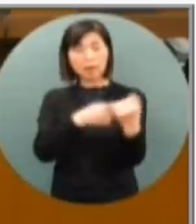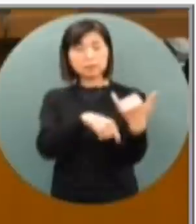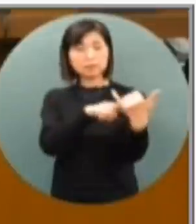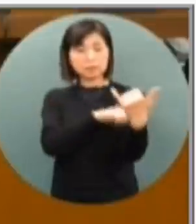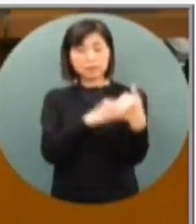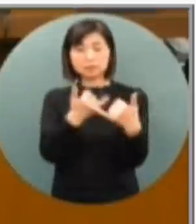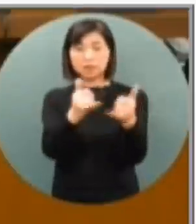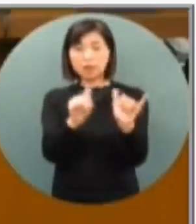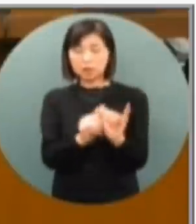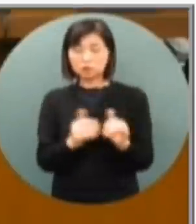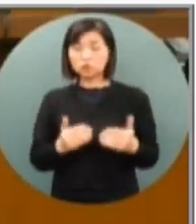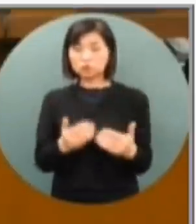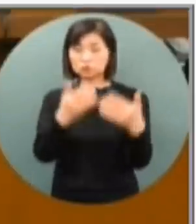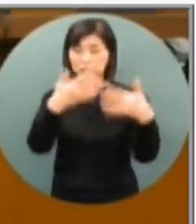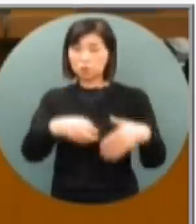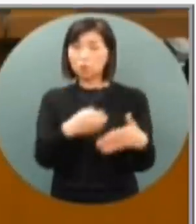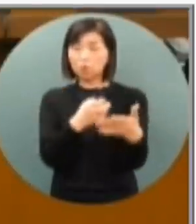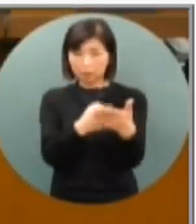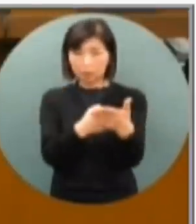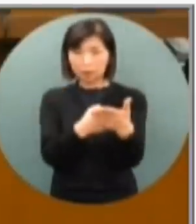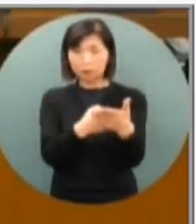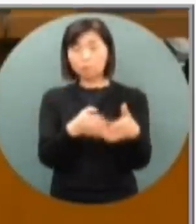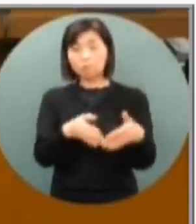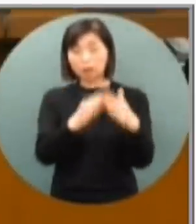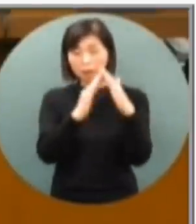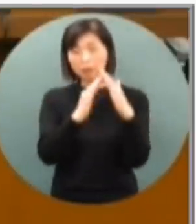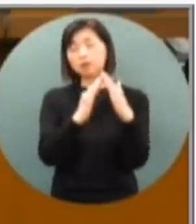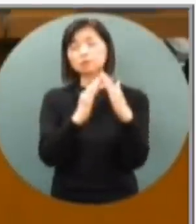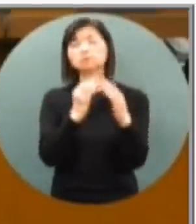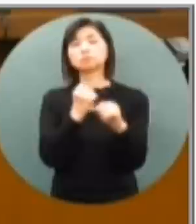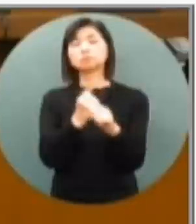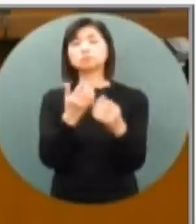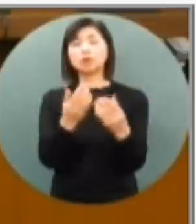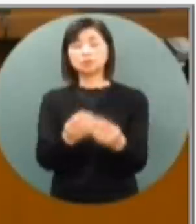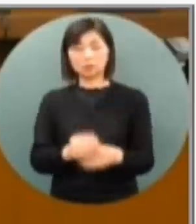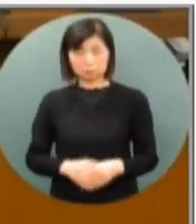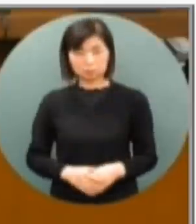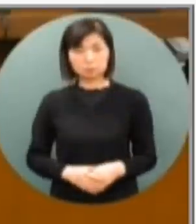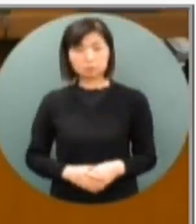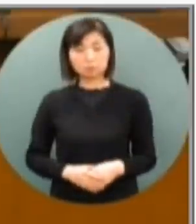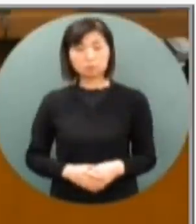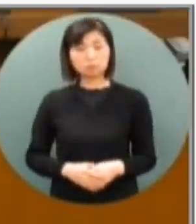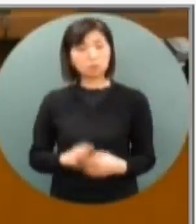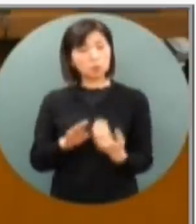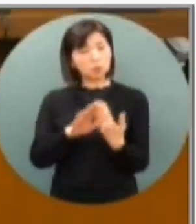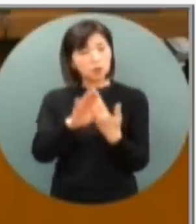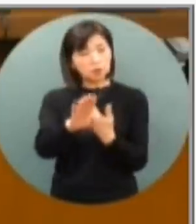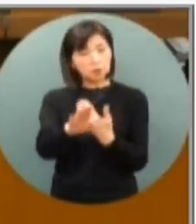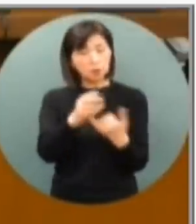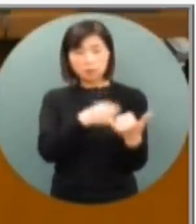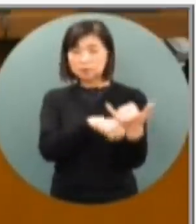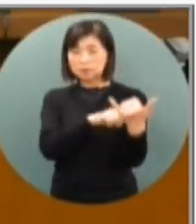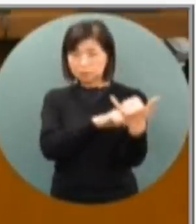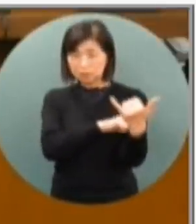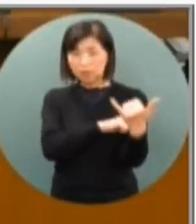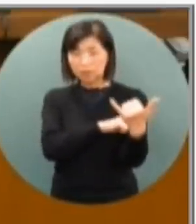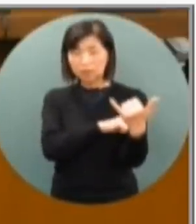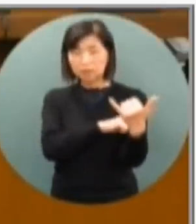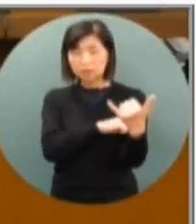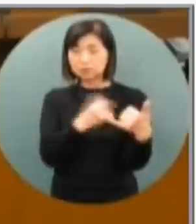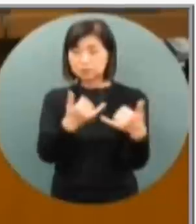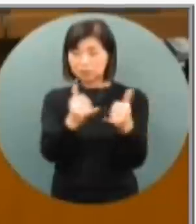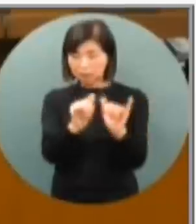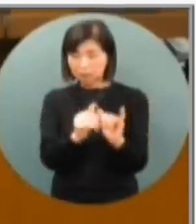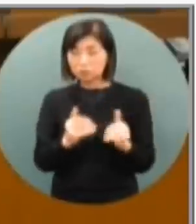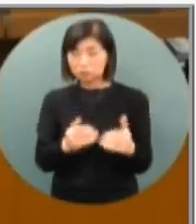条例というのを作りました。その後人権救済条例がいろいろとあって執行停止になるとかいう中